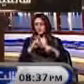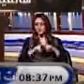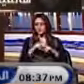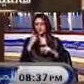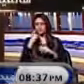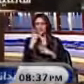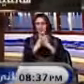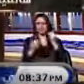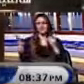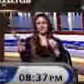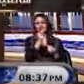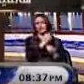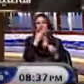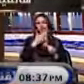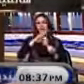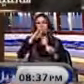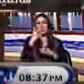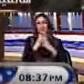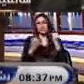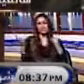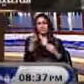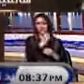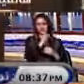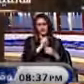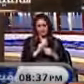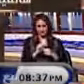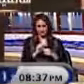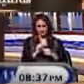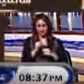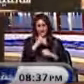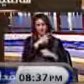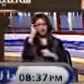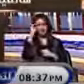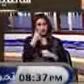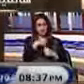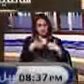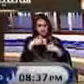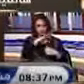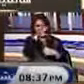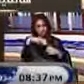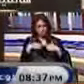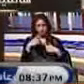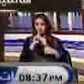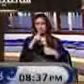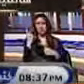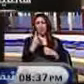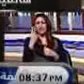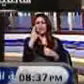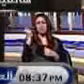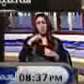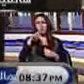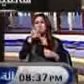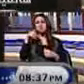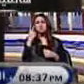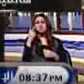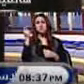ان هم يتحركوا عشان يعرف ايه يجيبهم. قال لي تشك في اي حد؟ قلت له ما اشكش في اي حد. يبقى هو وطلع مين بقى اللي